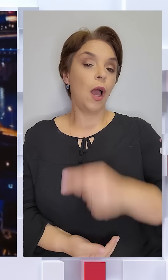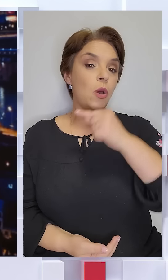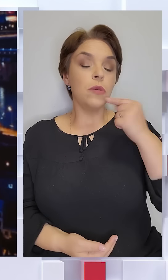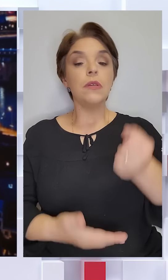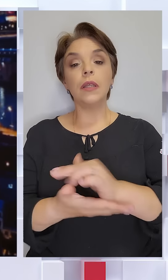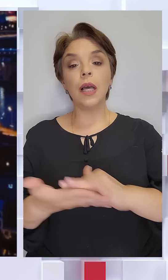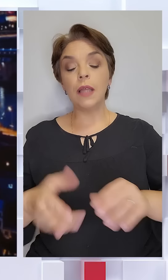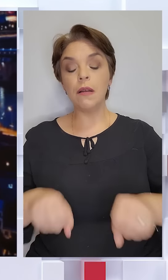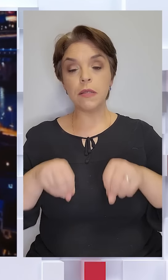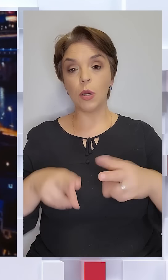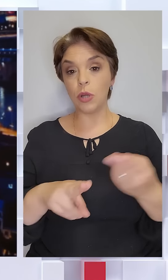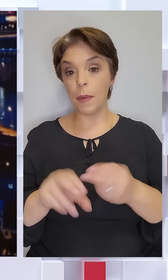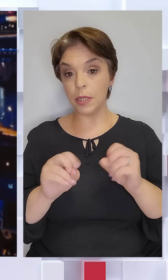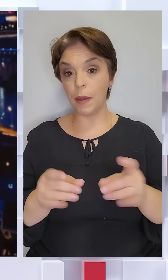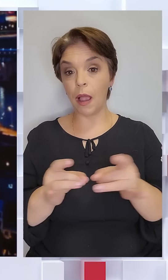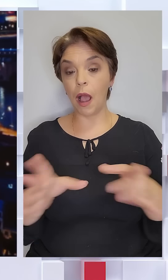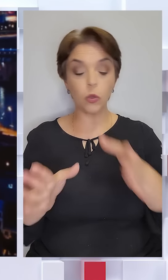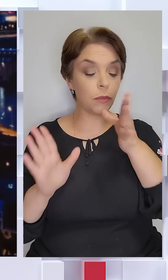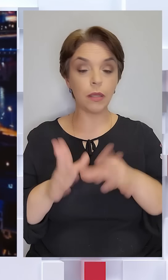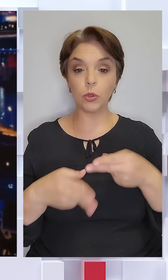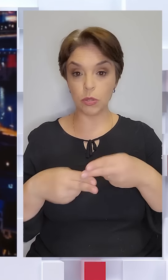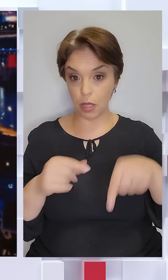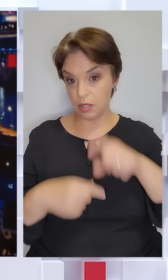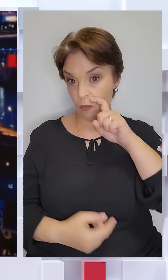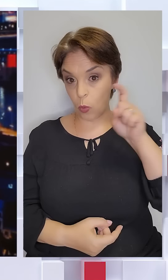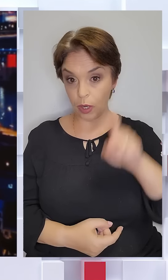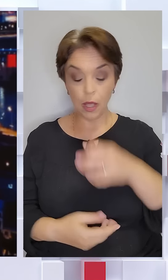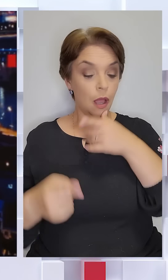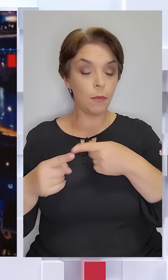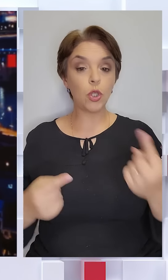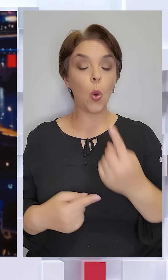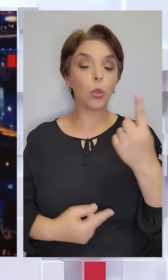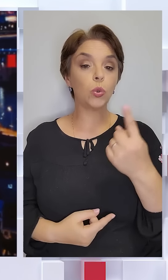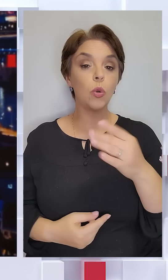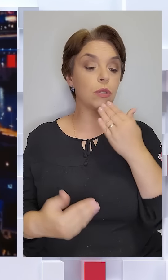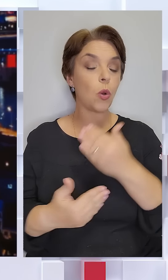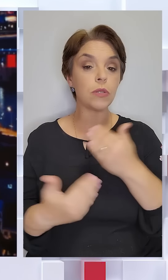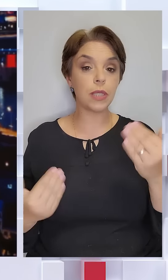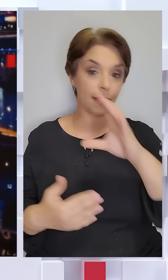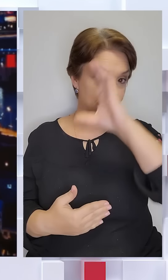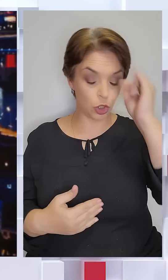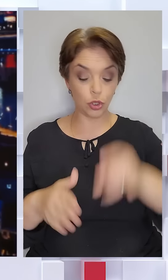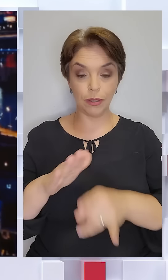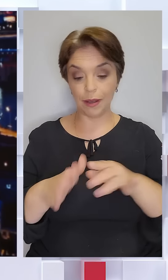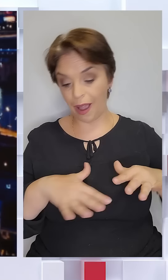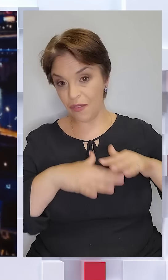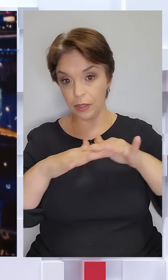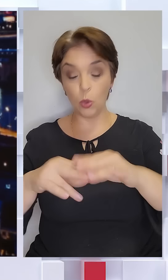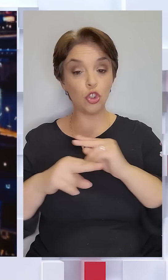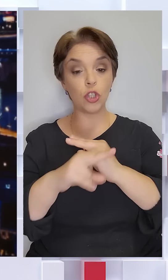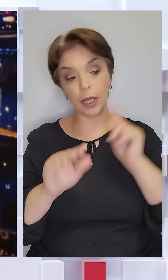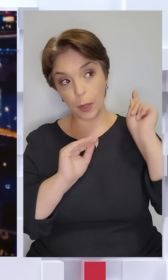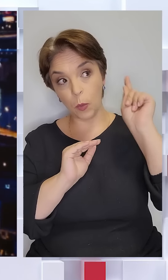Росія і надалі загрожує безпеці атомних електростанцій в Україні. Під час одного з останніх нічних авіанальотів